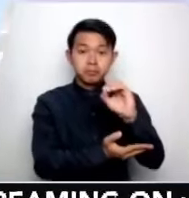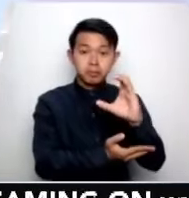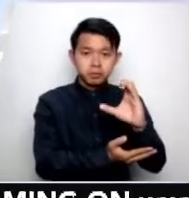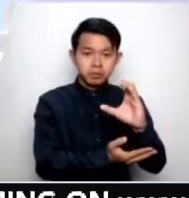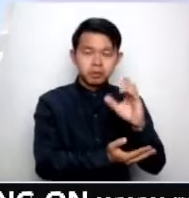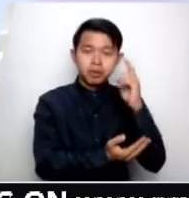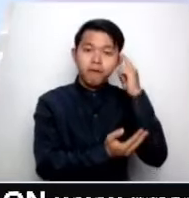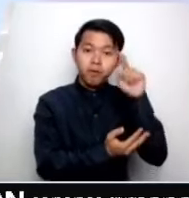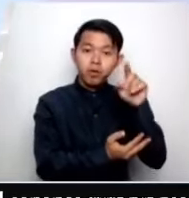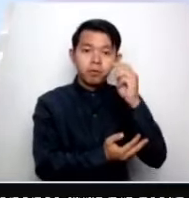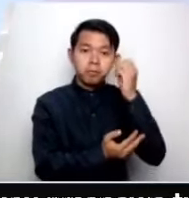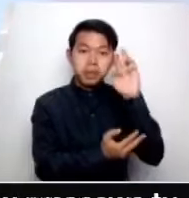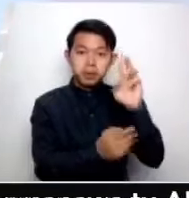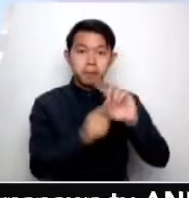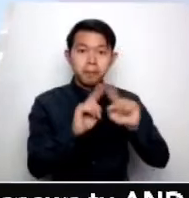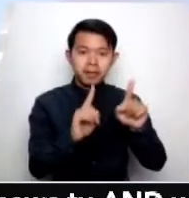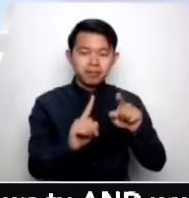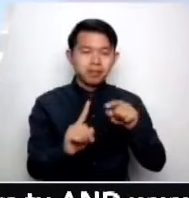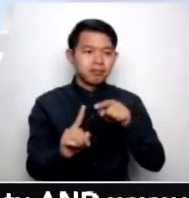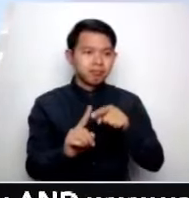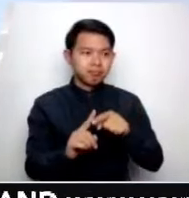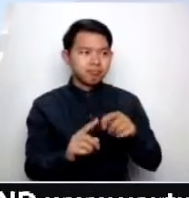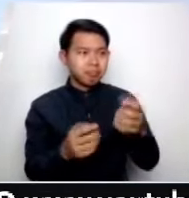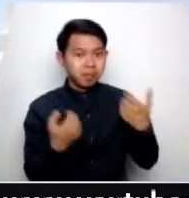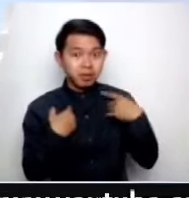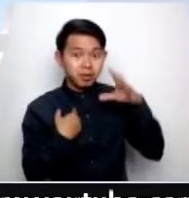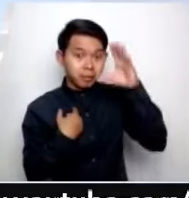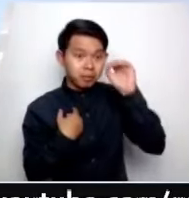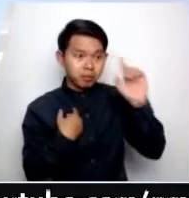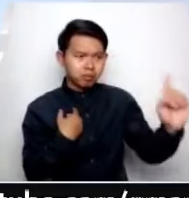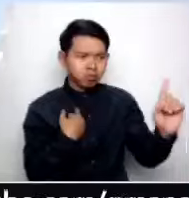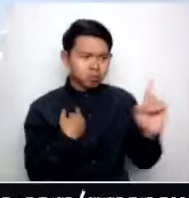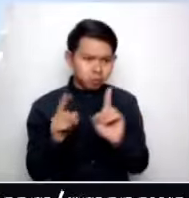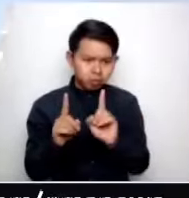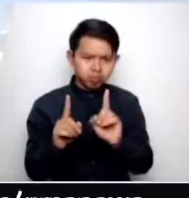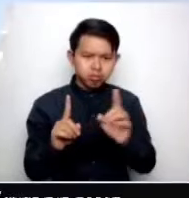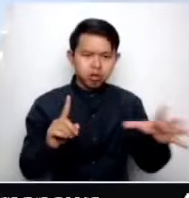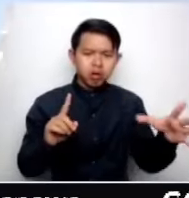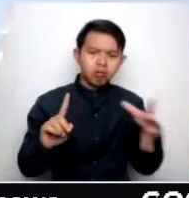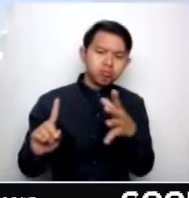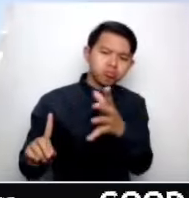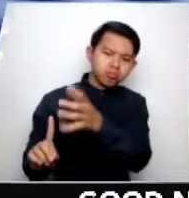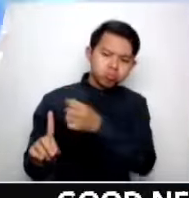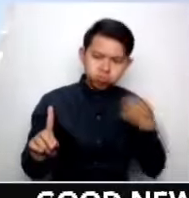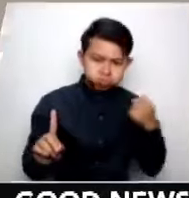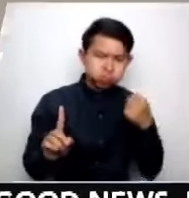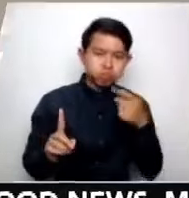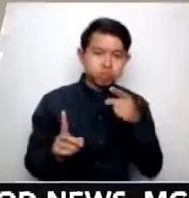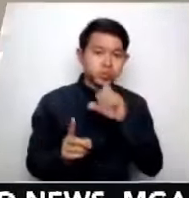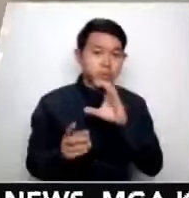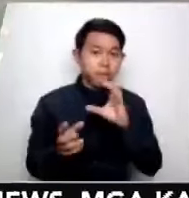hinahanap na ang lalaking nanghablot ng COC at kasama niya narito ang